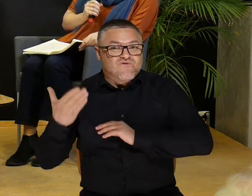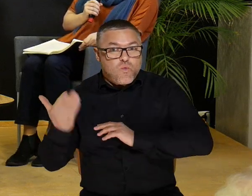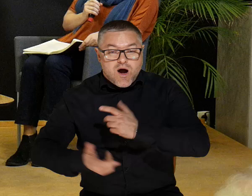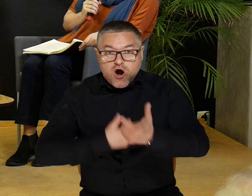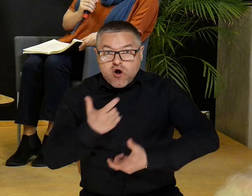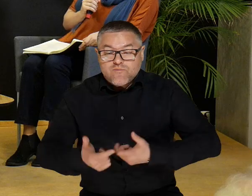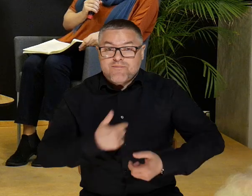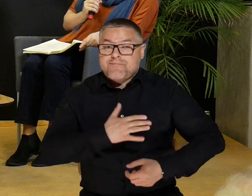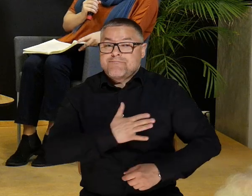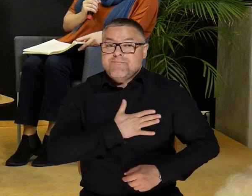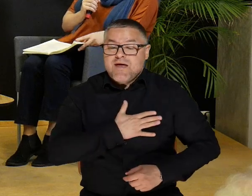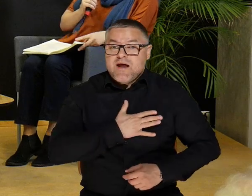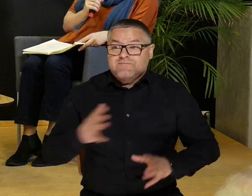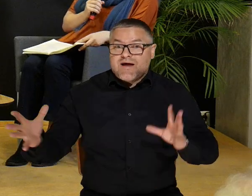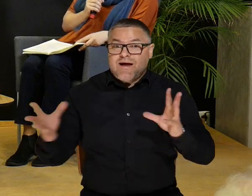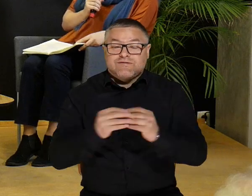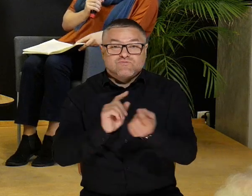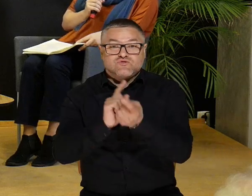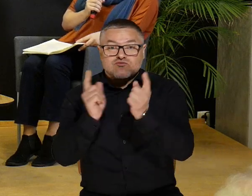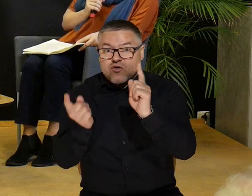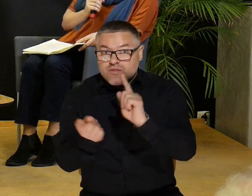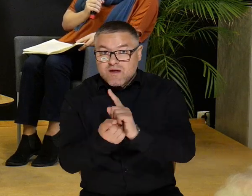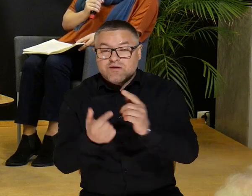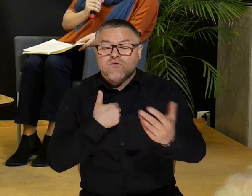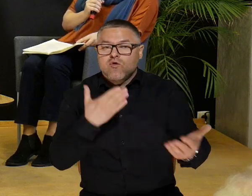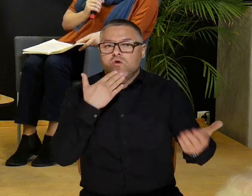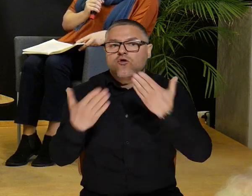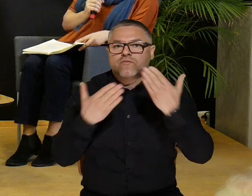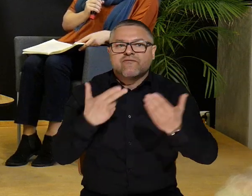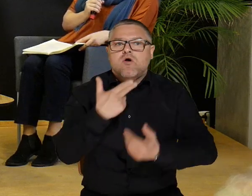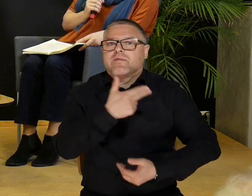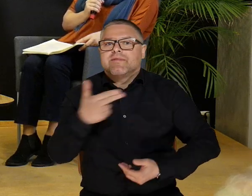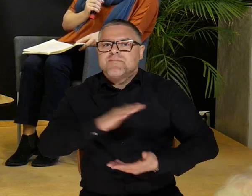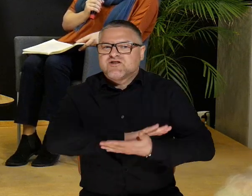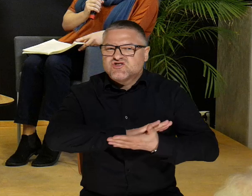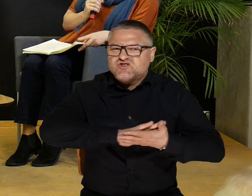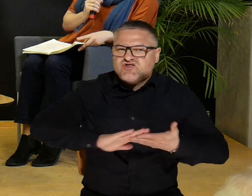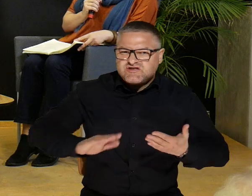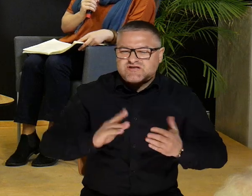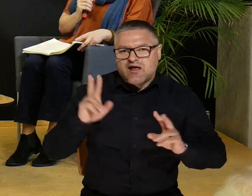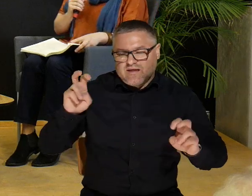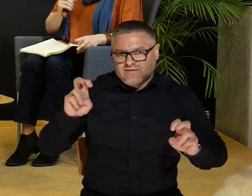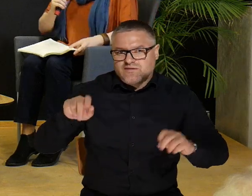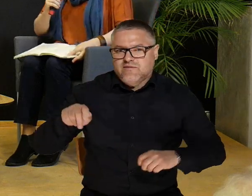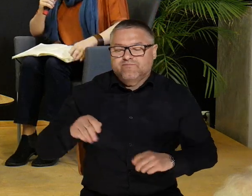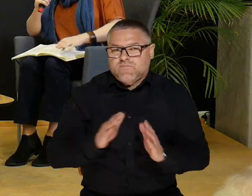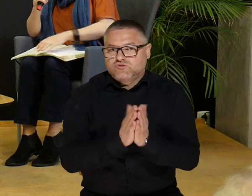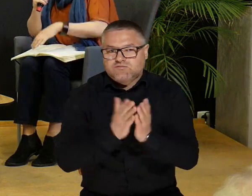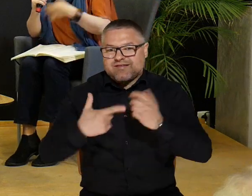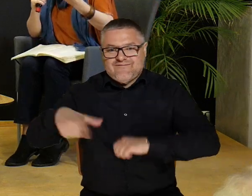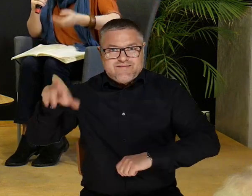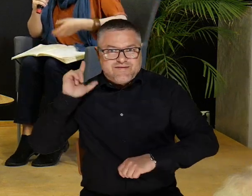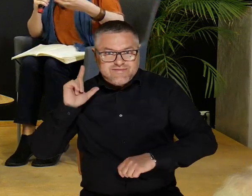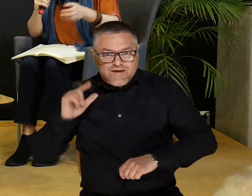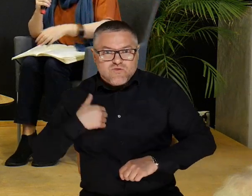jak mieliśmy właśnie z tobą spotkanie, rozmawialiśmy o Czystce. To było 2 lata temu, w